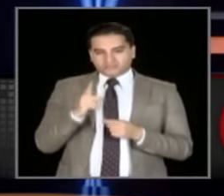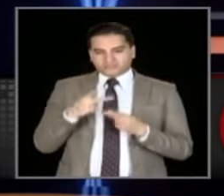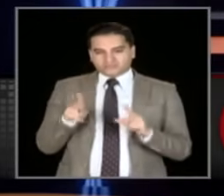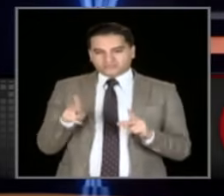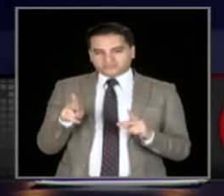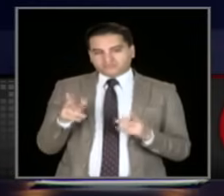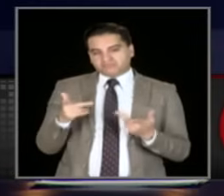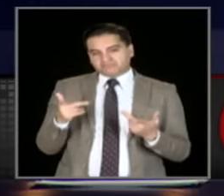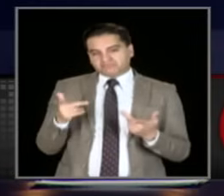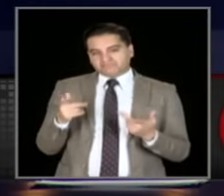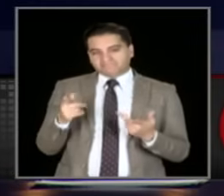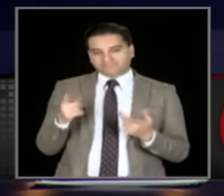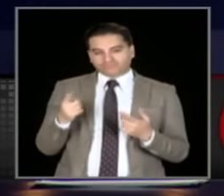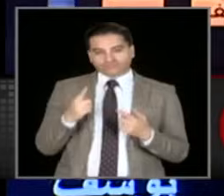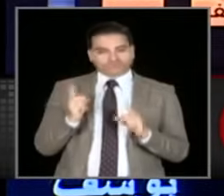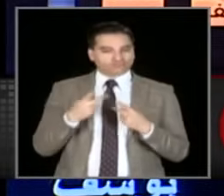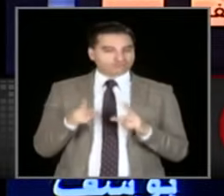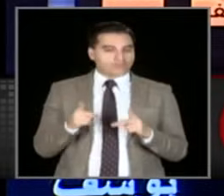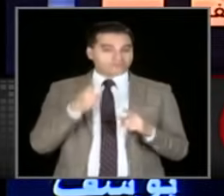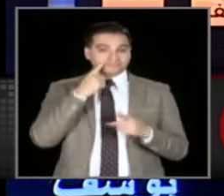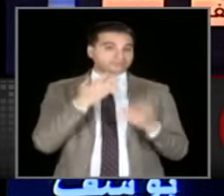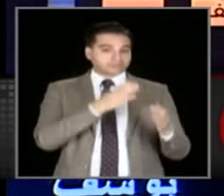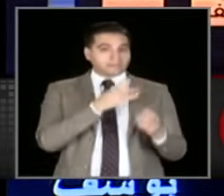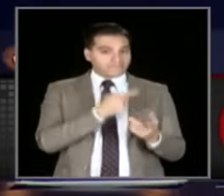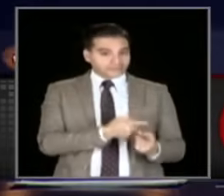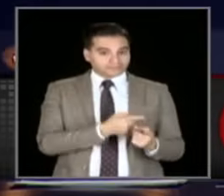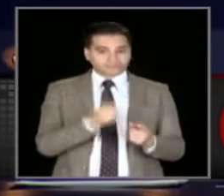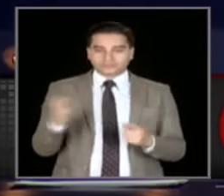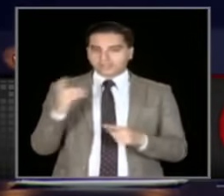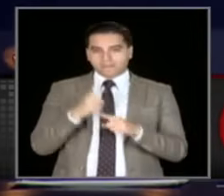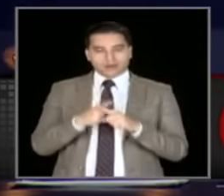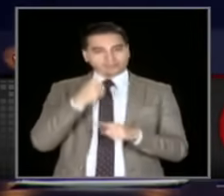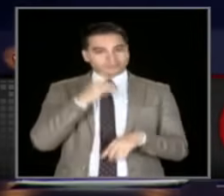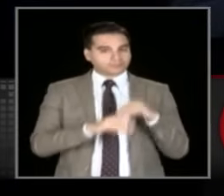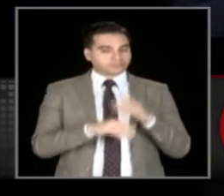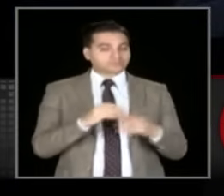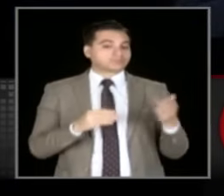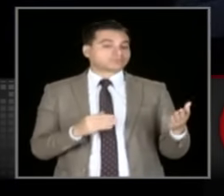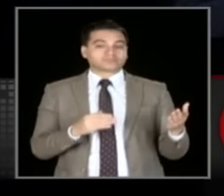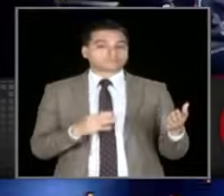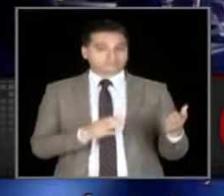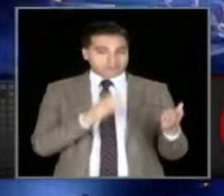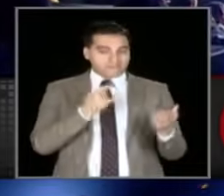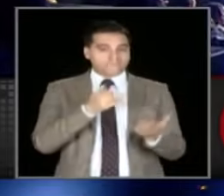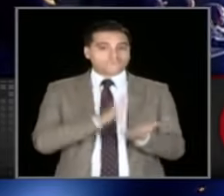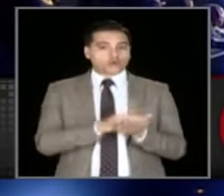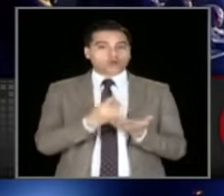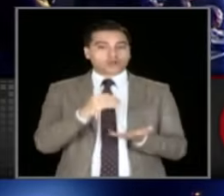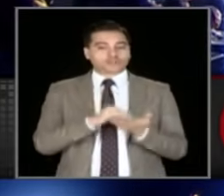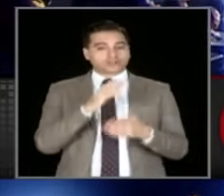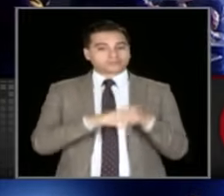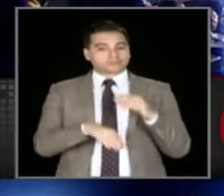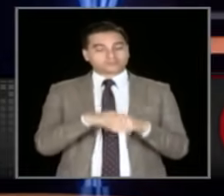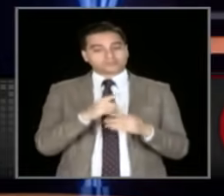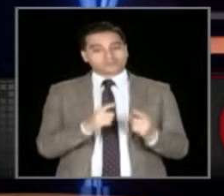غالبا تعتقد. مش متأكد. هنشوف. منها يوسف الصديق، إجابة خاطئة. فرصة أول 10 نقاط